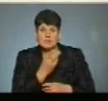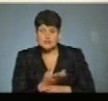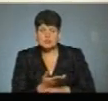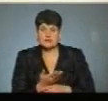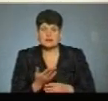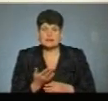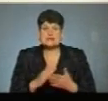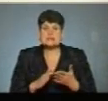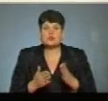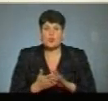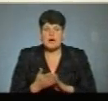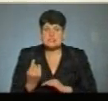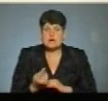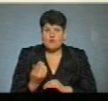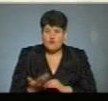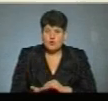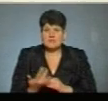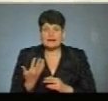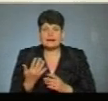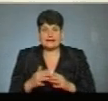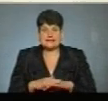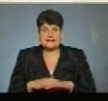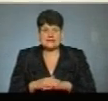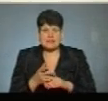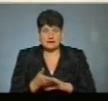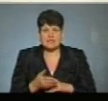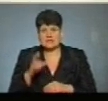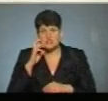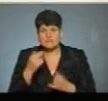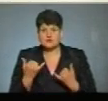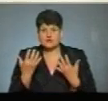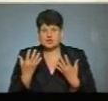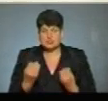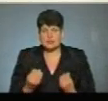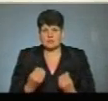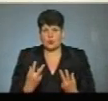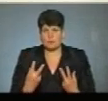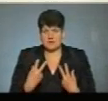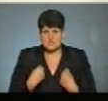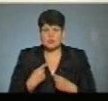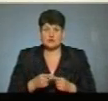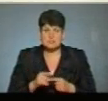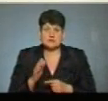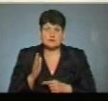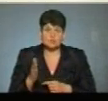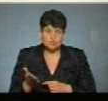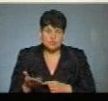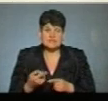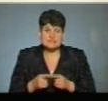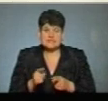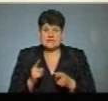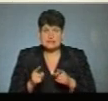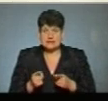буде розглядатися сама ситуація в області, а також кількість населення. Ну, держава на сьогоднішній день нас запевняє, що буде це.